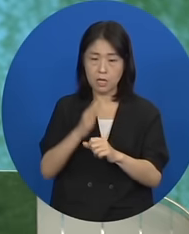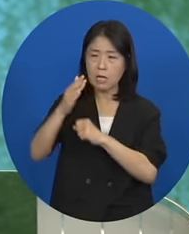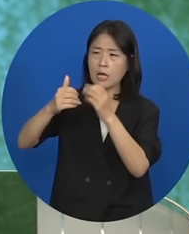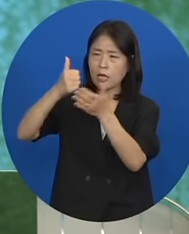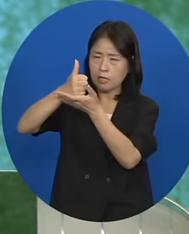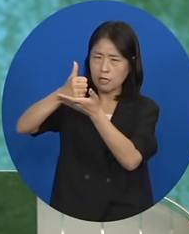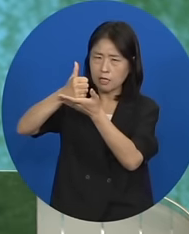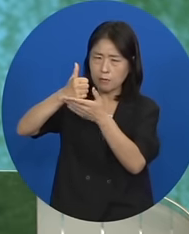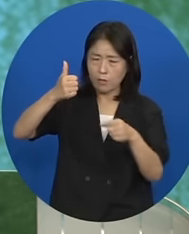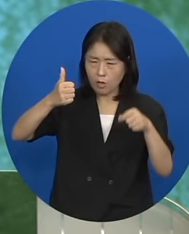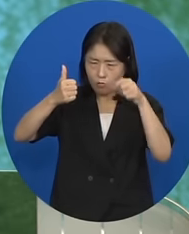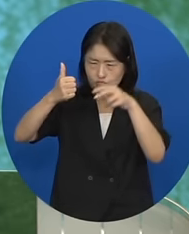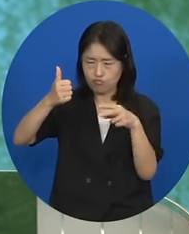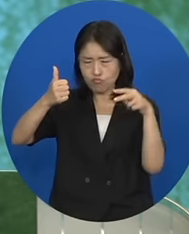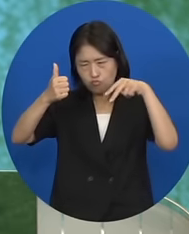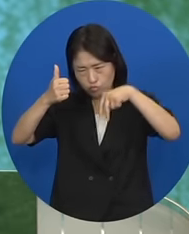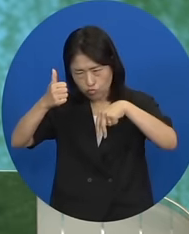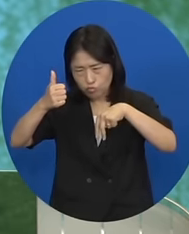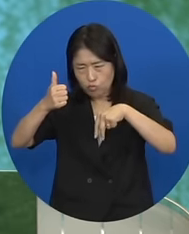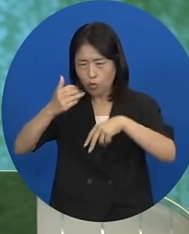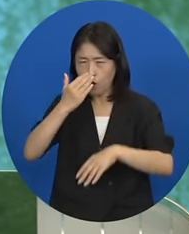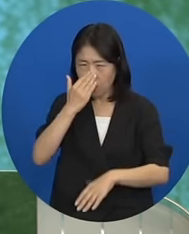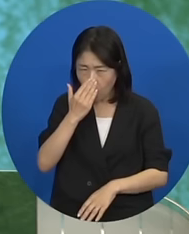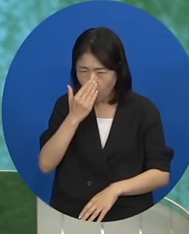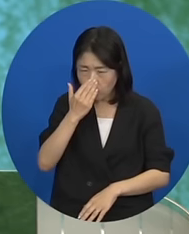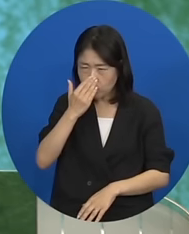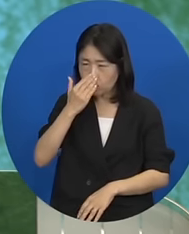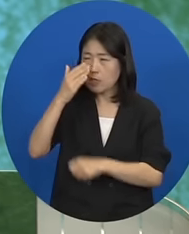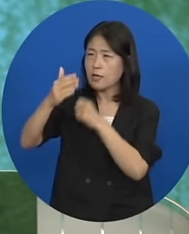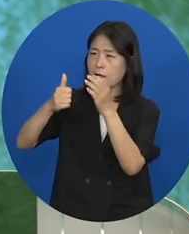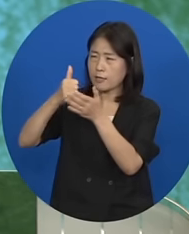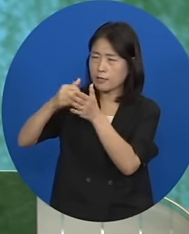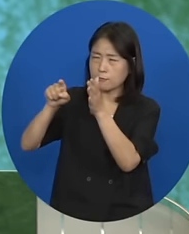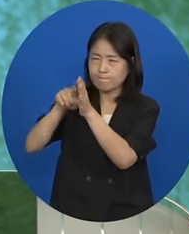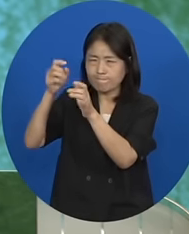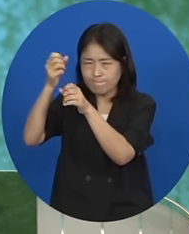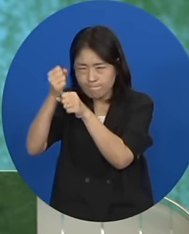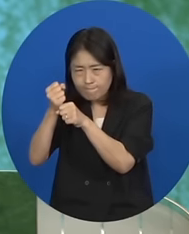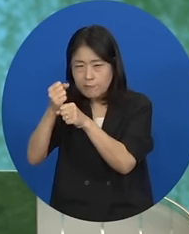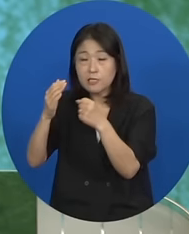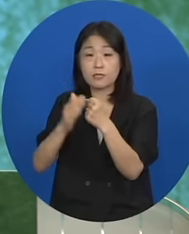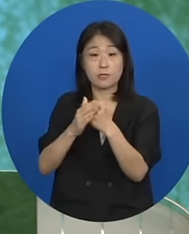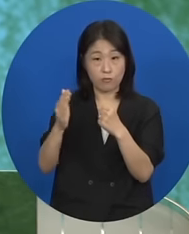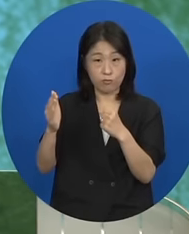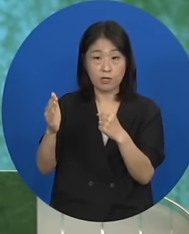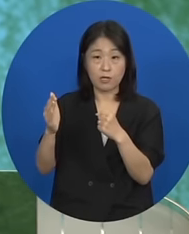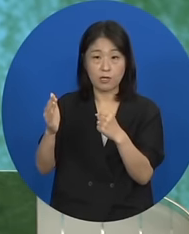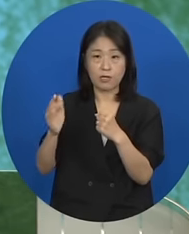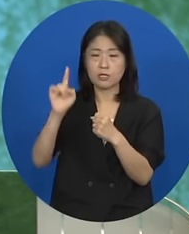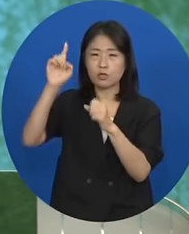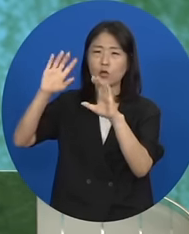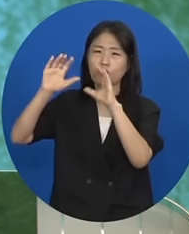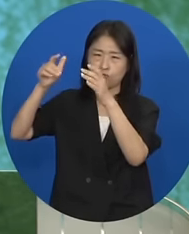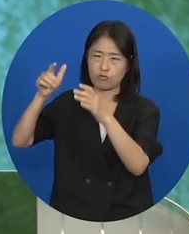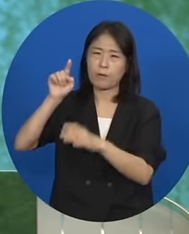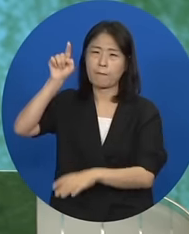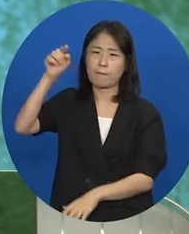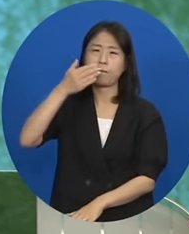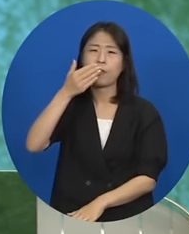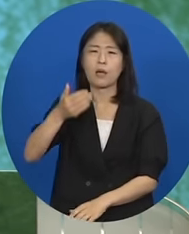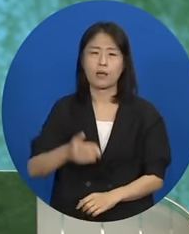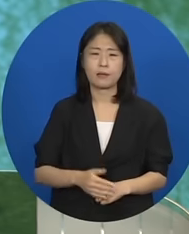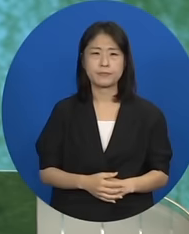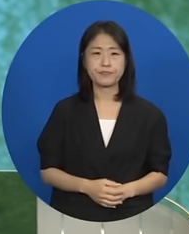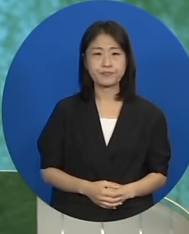꿇고 겸손히 의지했던 사람 그 믿음이 있었던 사람인 것을 암시하고 있는 것이죠 자 그러면이